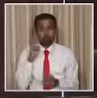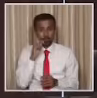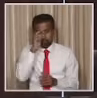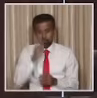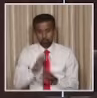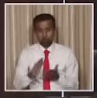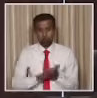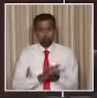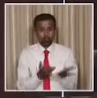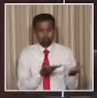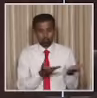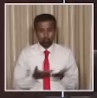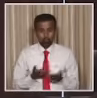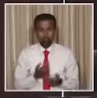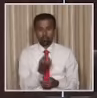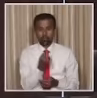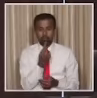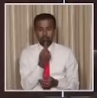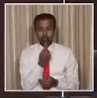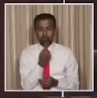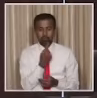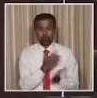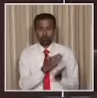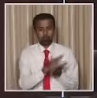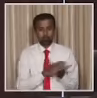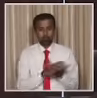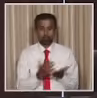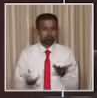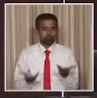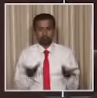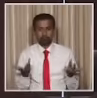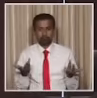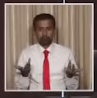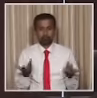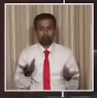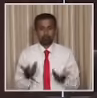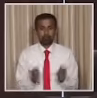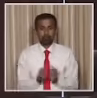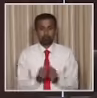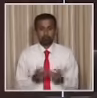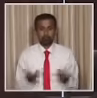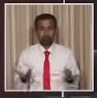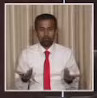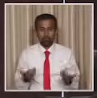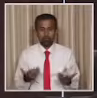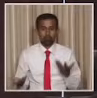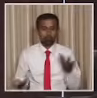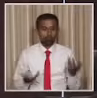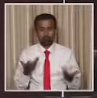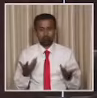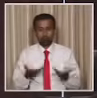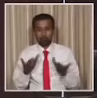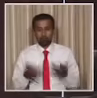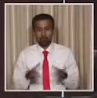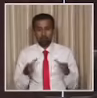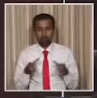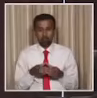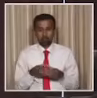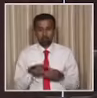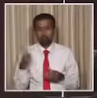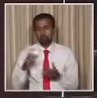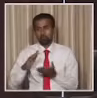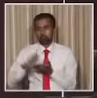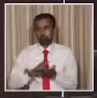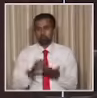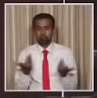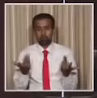උදව් කරනවා කියලා කියනවා. ඒකට උදව් කරන තමයි අනේ ඉන්න මන් නැති වෙච්ච කර කියා ගන්න දෙයක් නැති වෙච්ච අනාත වෙලා නන්නත්තර වෙච්ච කට්ටියට වෙන